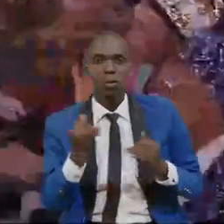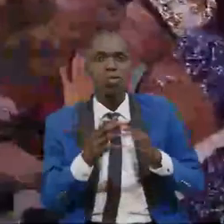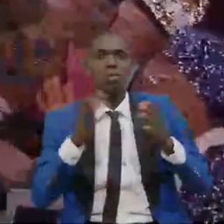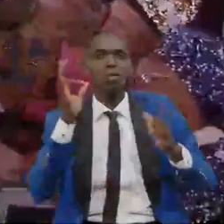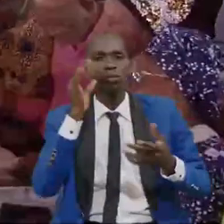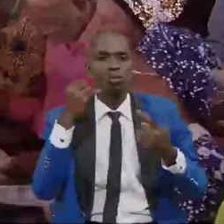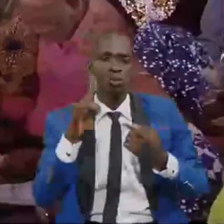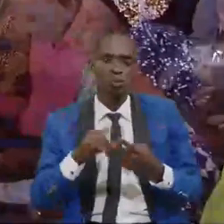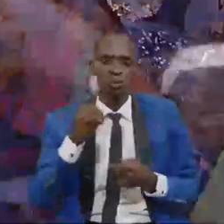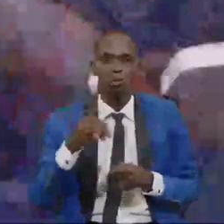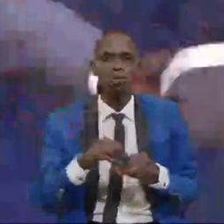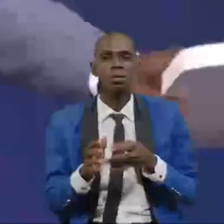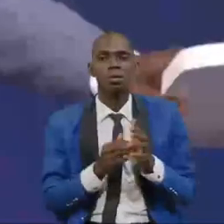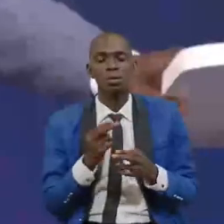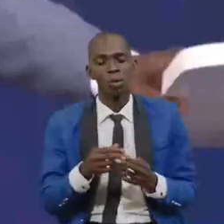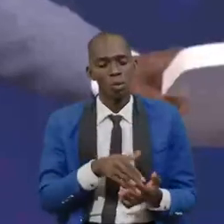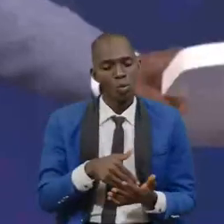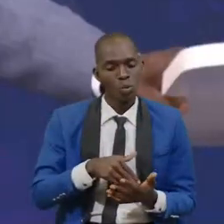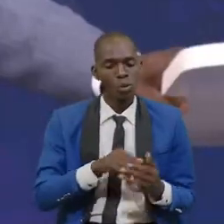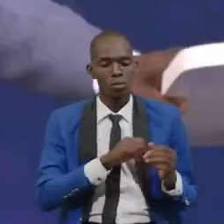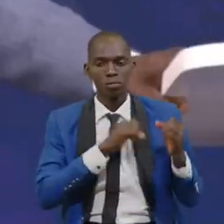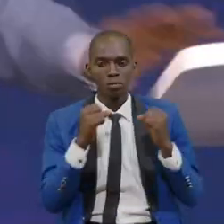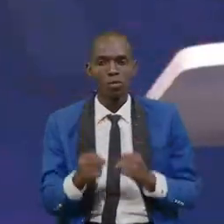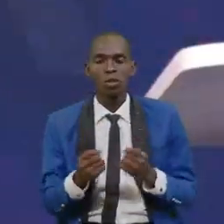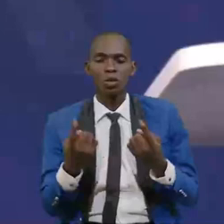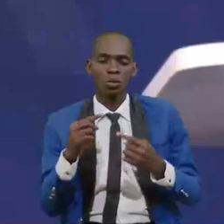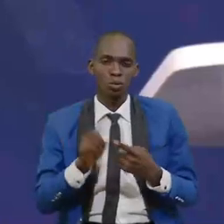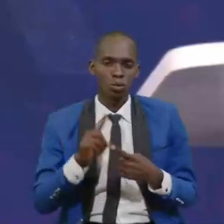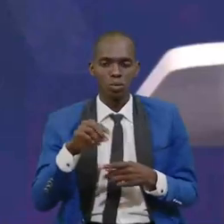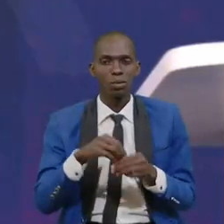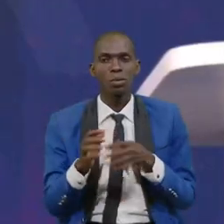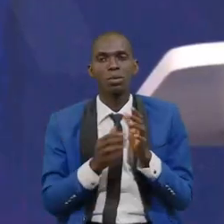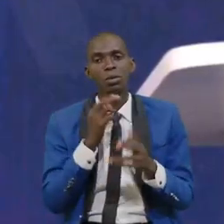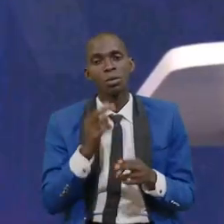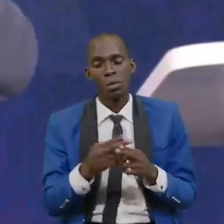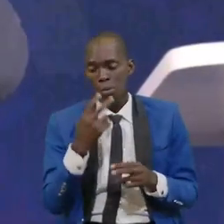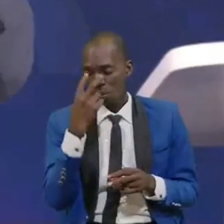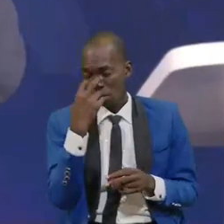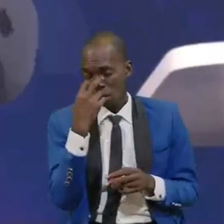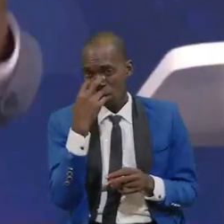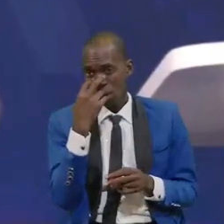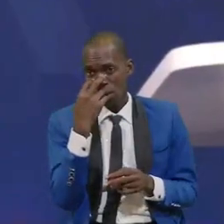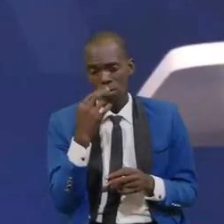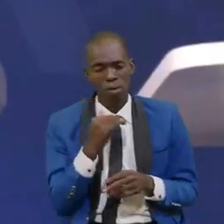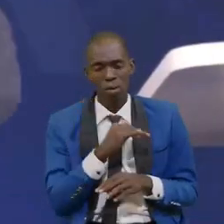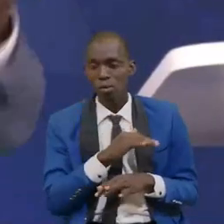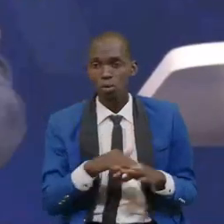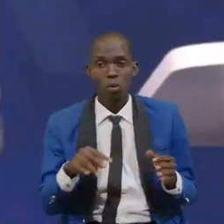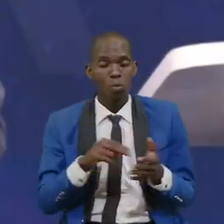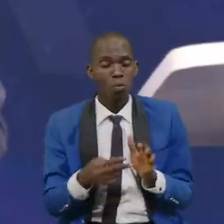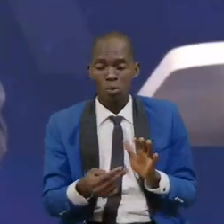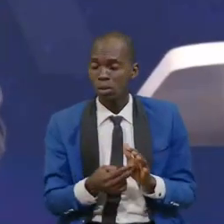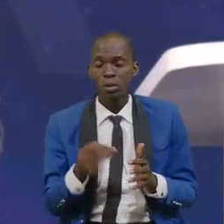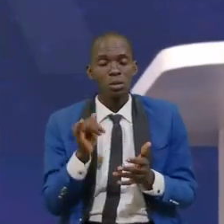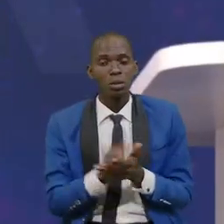Infructueux, les fruits abondants viennent. Faible, la force vient. Aveugle, oh, je ne veux pas, je ne